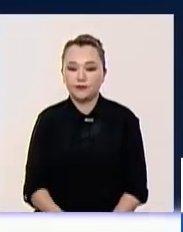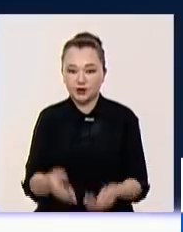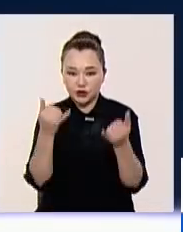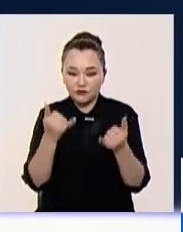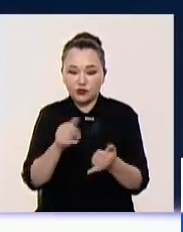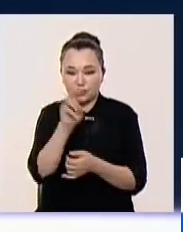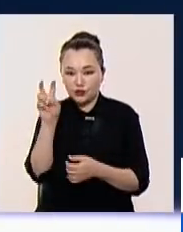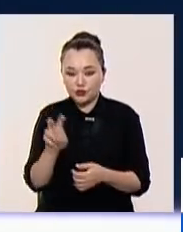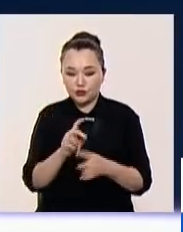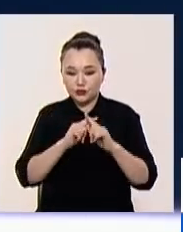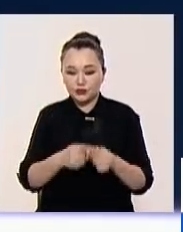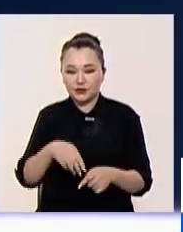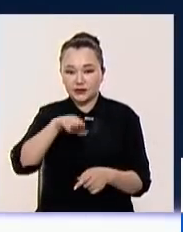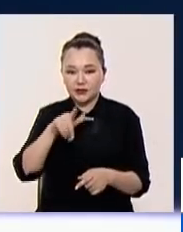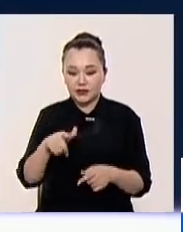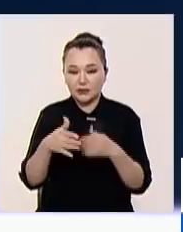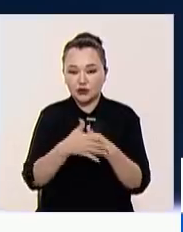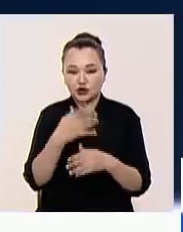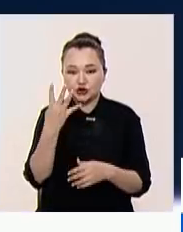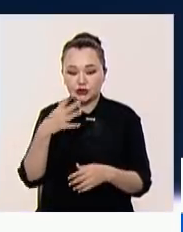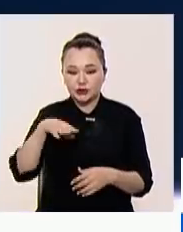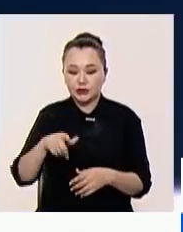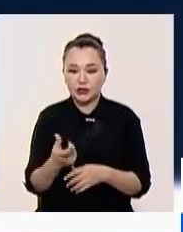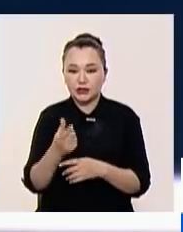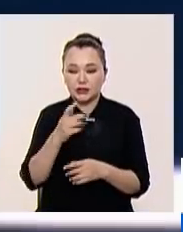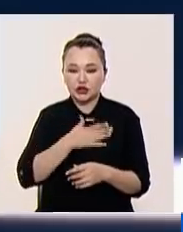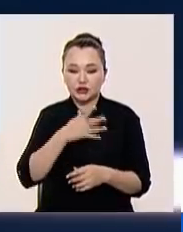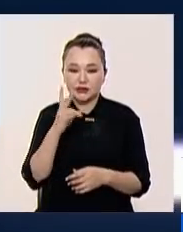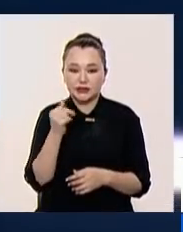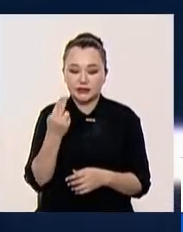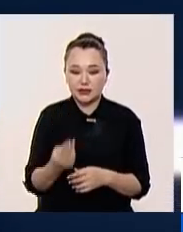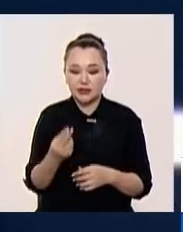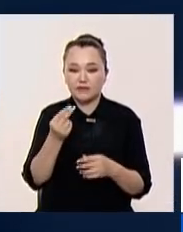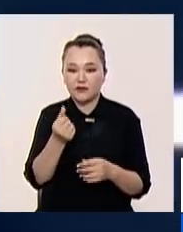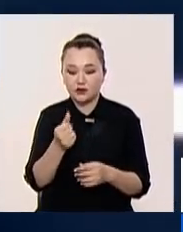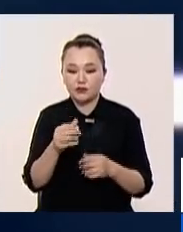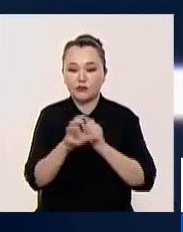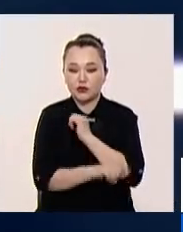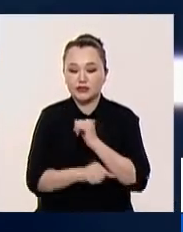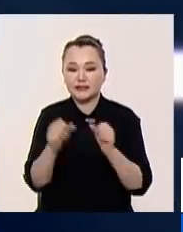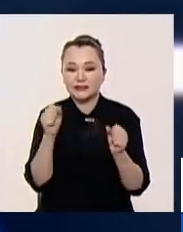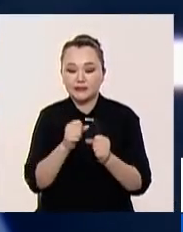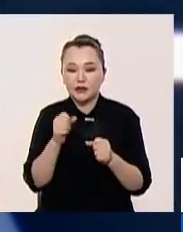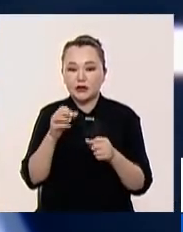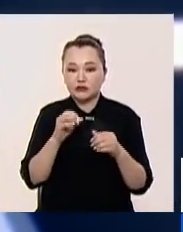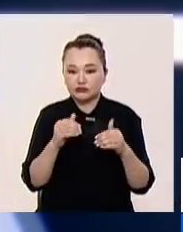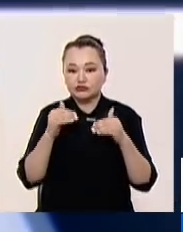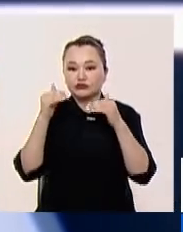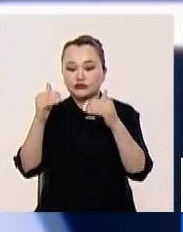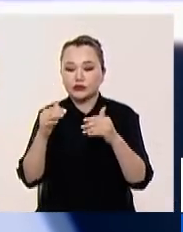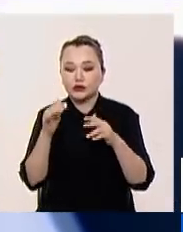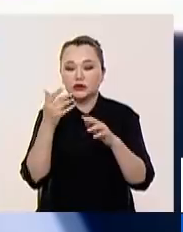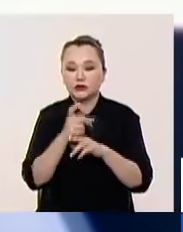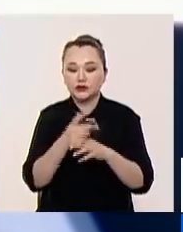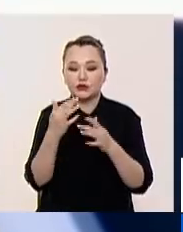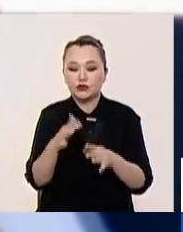Сегодня доллар уступил тенге почти 4 пункта. Наша национальная валюта после зимнего потрясения продолжает отвоевывать позиции. Насколько